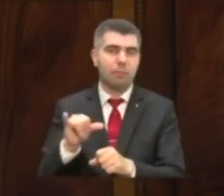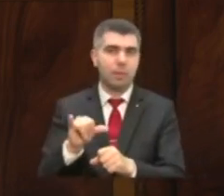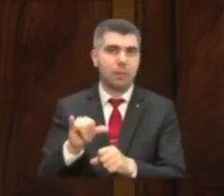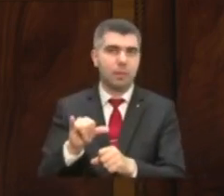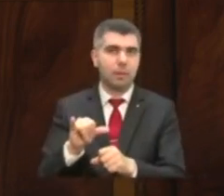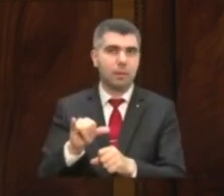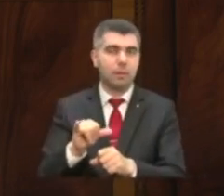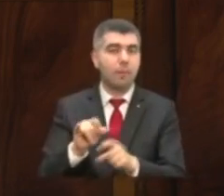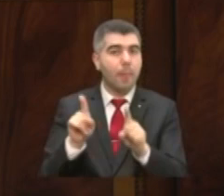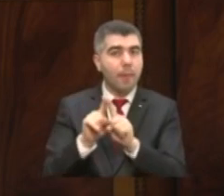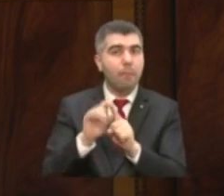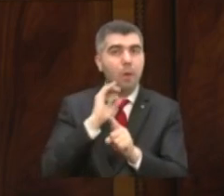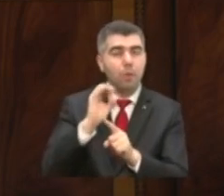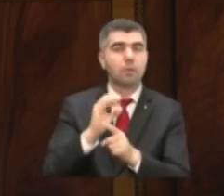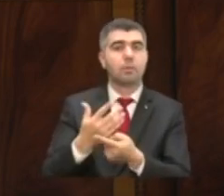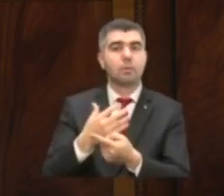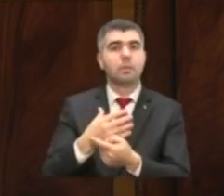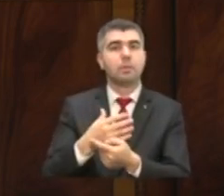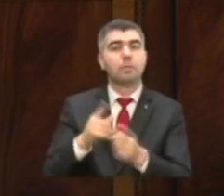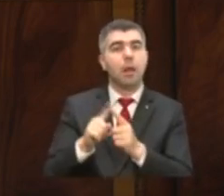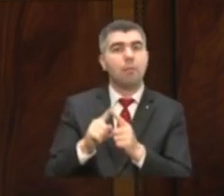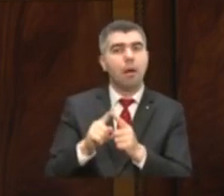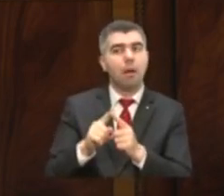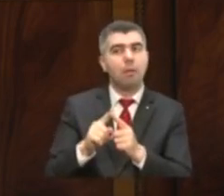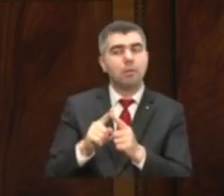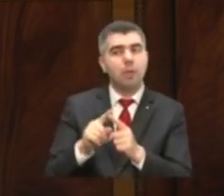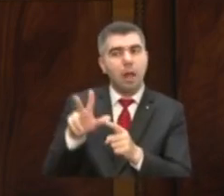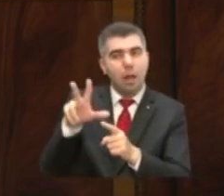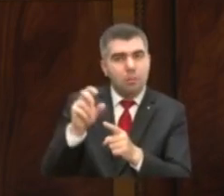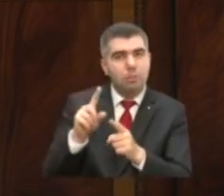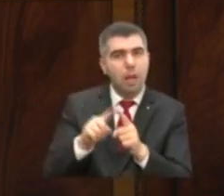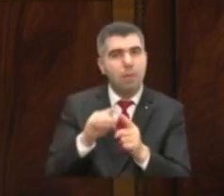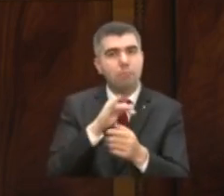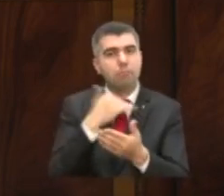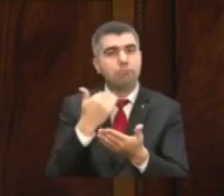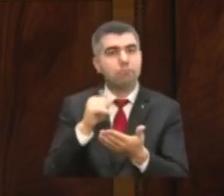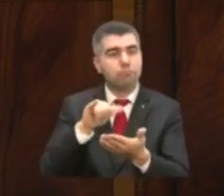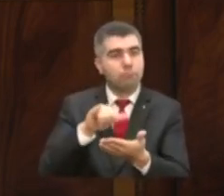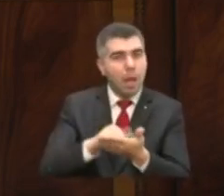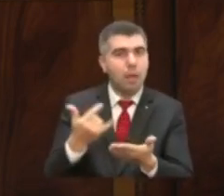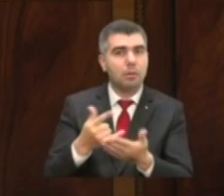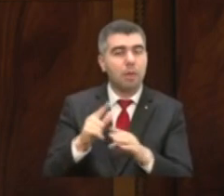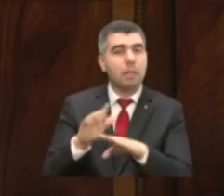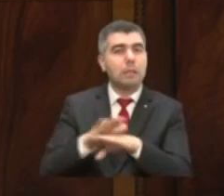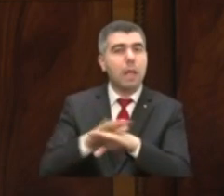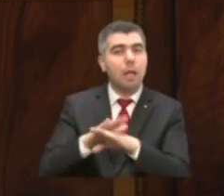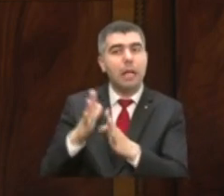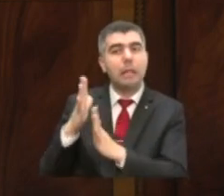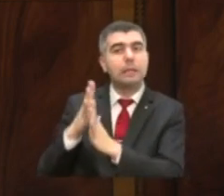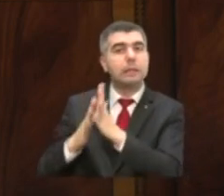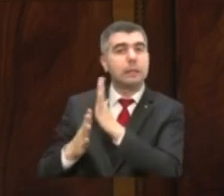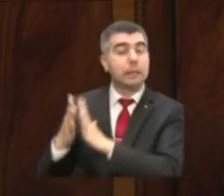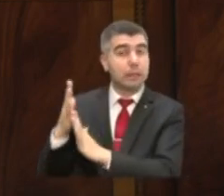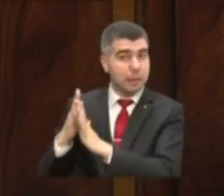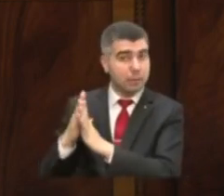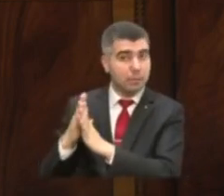ينتم له أنه ساهم أو شارك لا في اغتيالات السياسية التي عرفها المغرب من اغتيال عمار